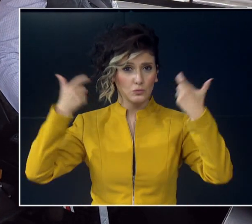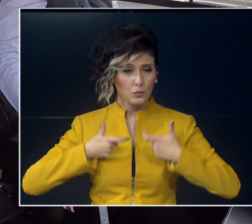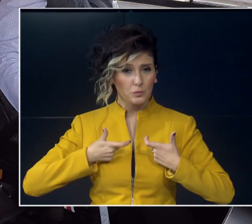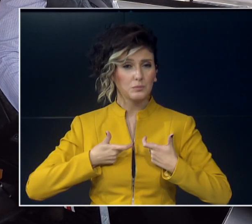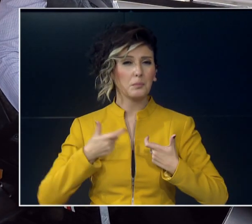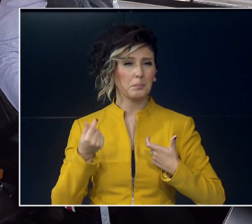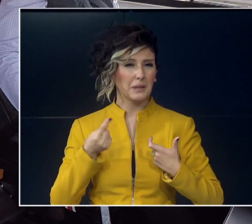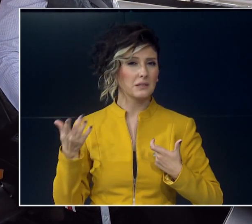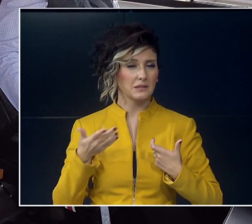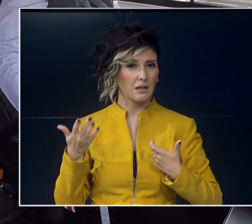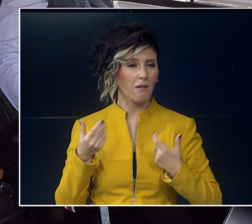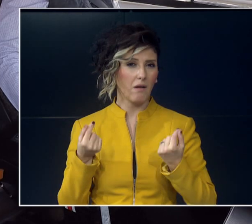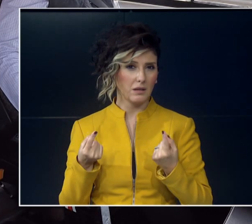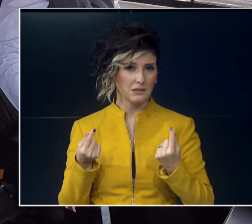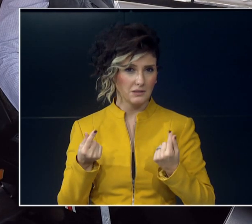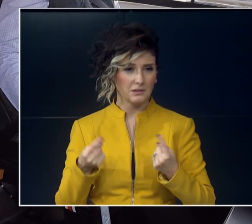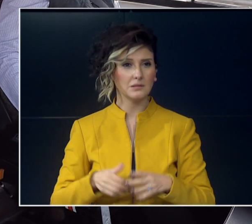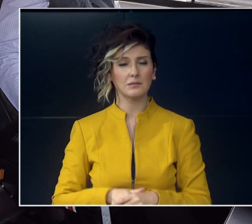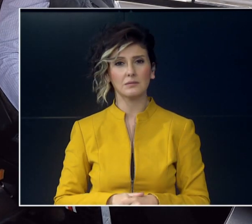sorumluluklarınız biraz daha az.